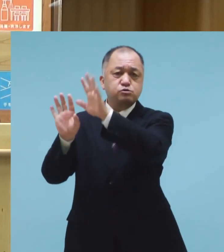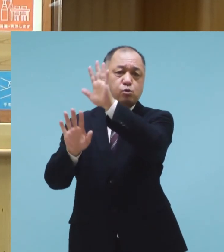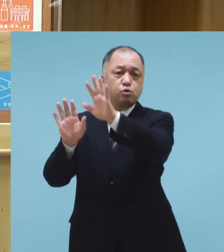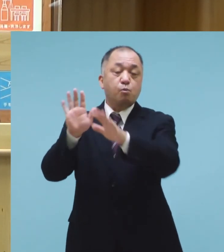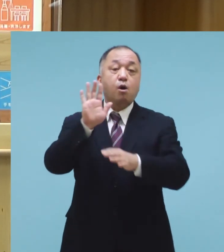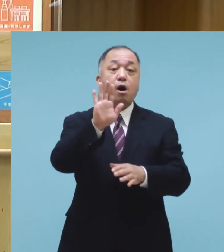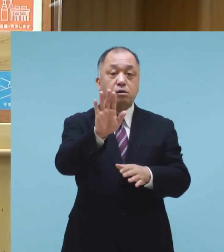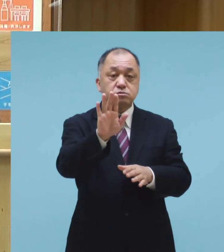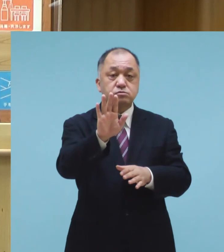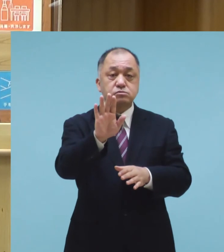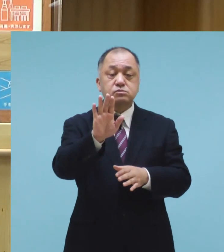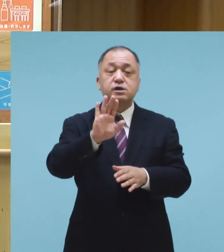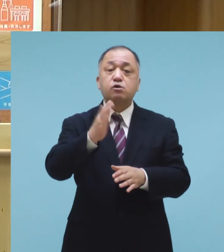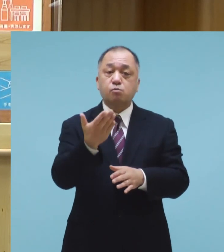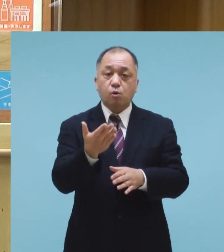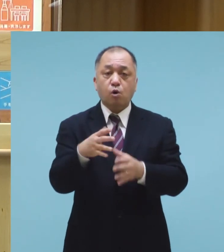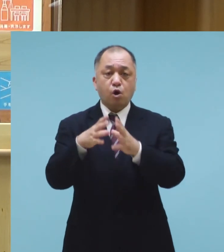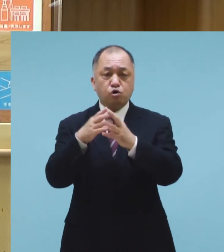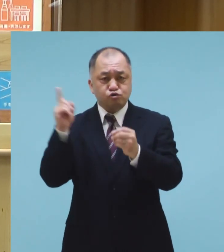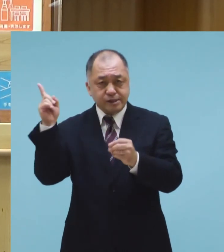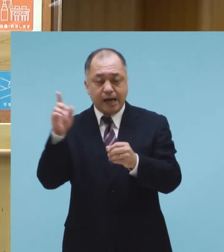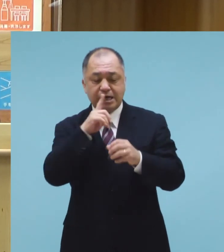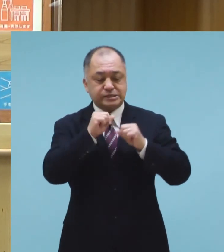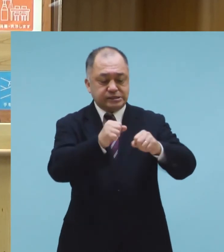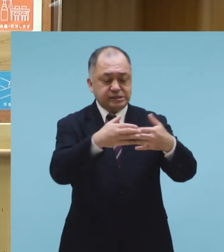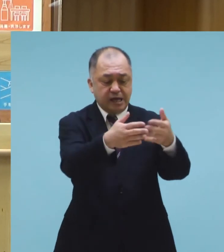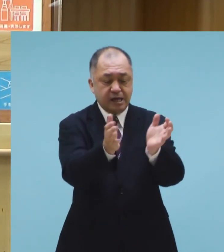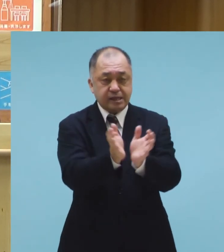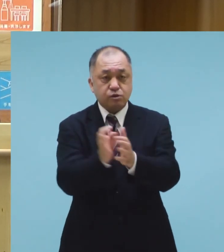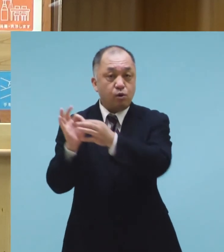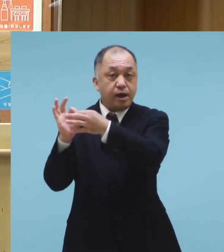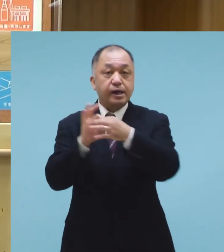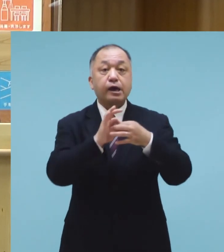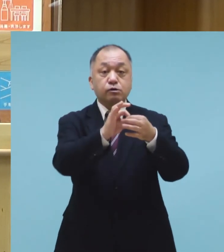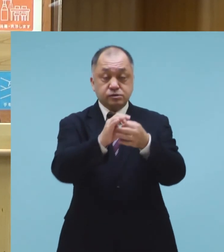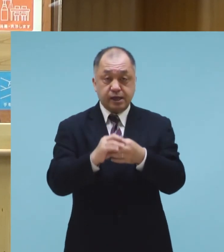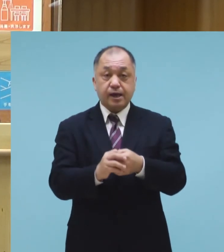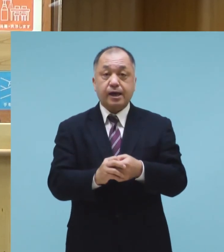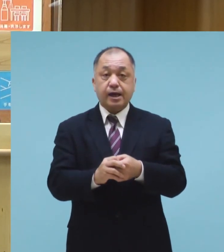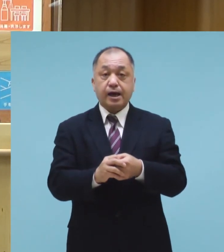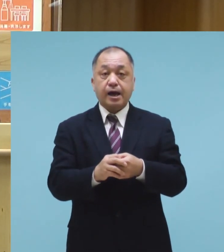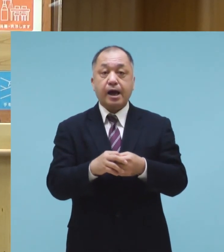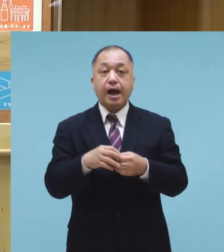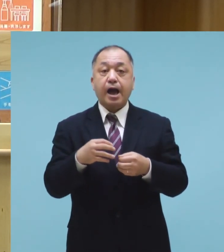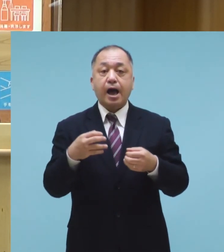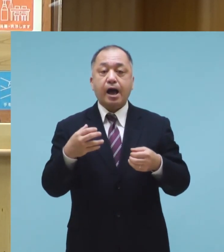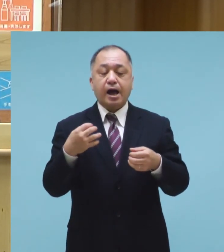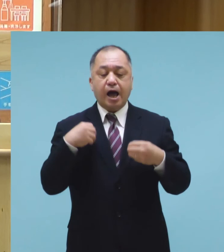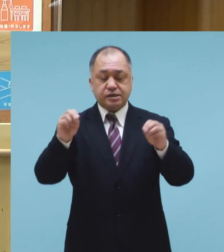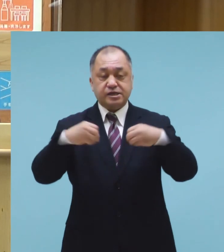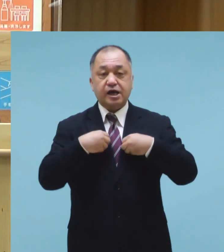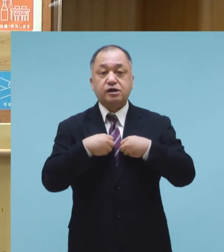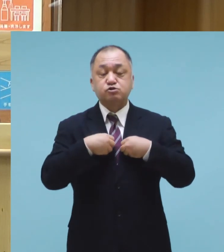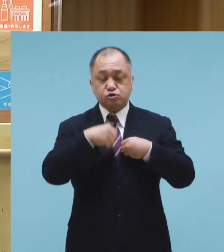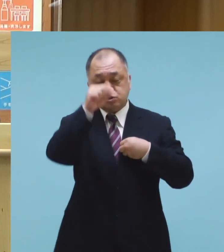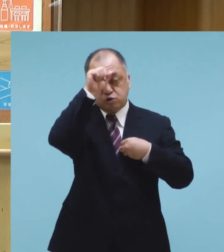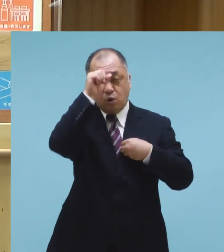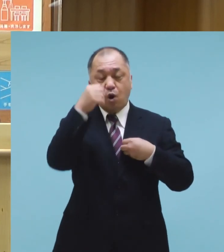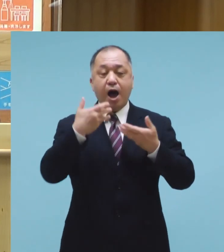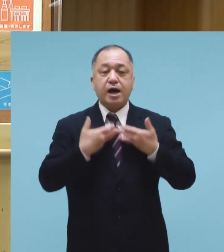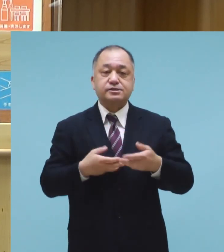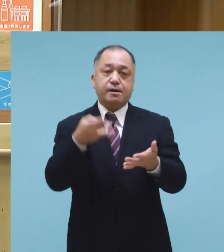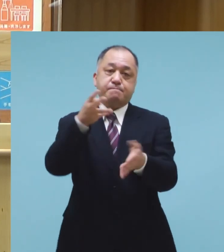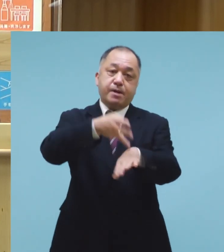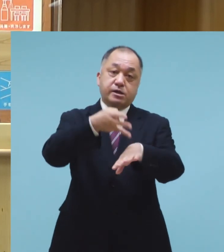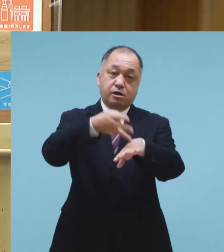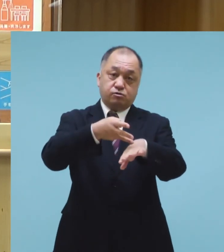やはりこれは国や実施団体と連携してこの感染症安全対策マニュアル、この対策に基づく